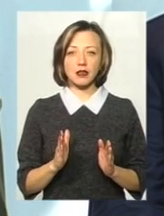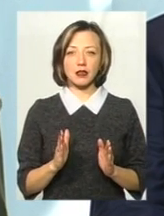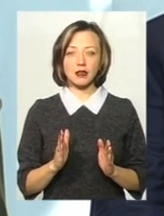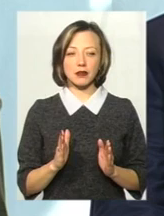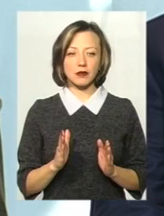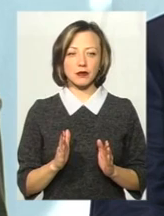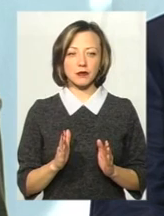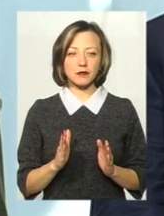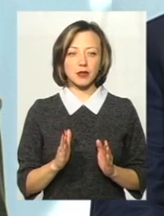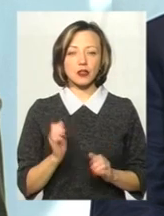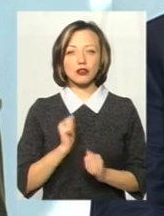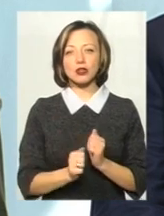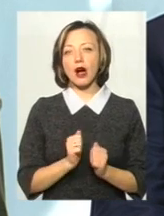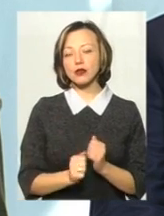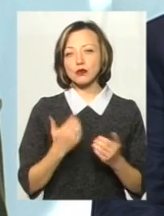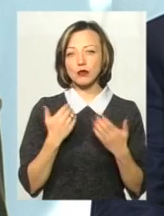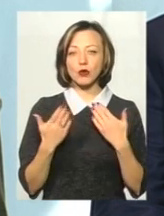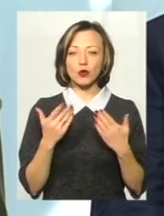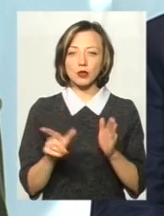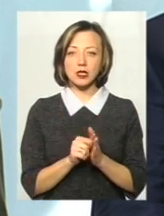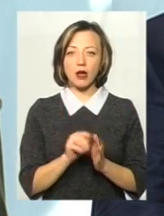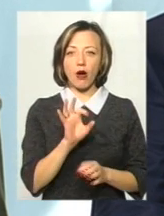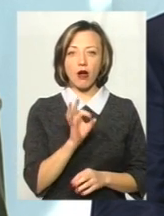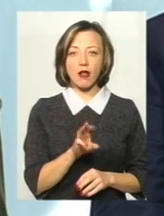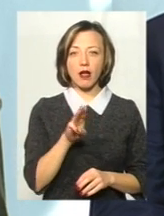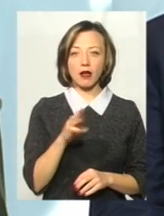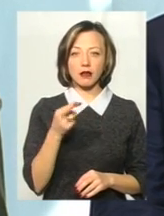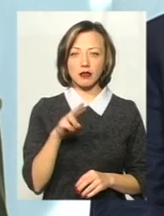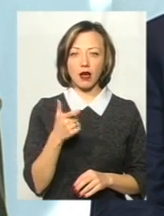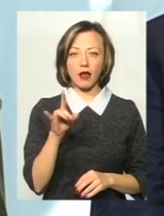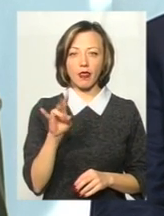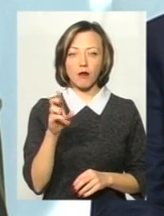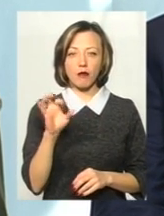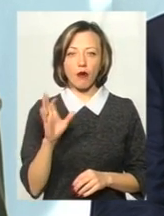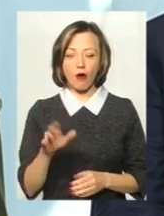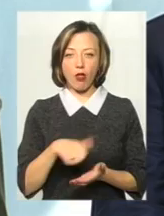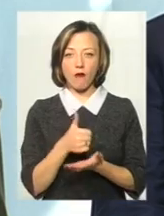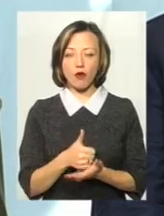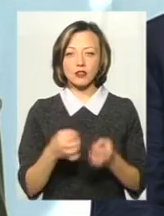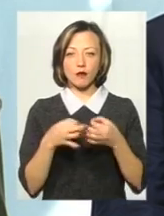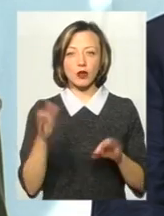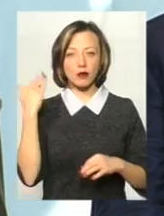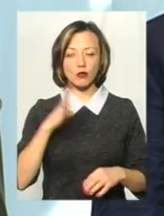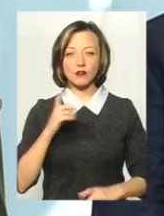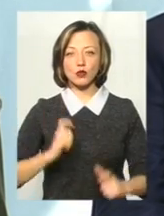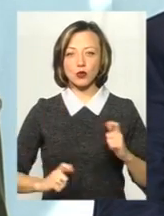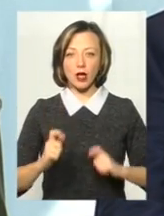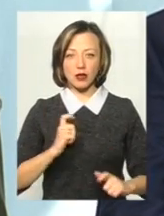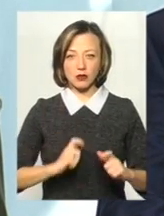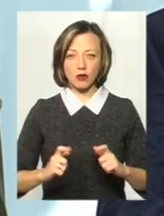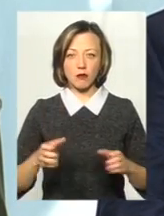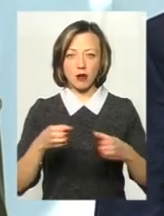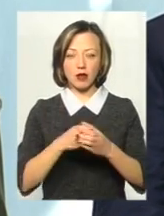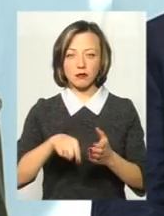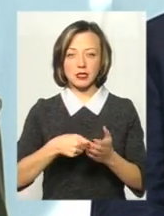бо дуже часто спілкуюся з Олегом Тягнебоком, головою «Свободи», який, власне, був тоді головою студентського